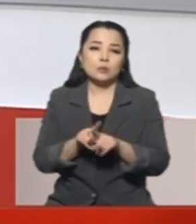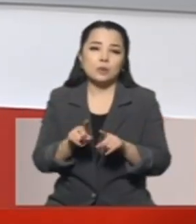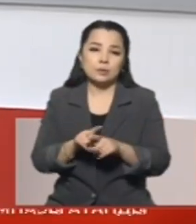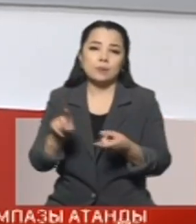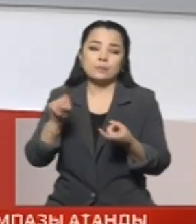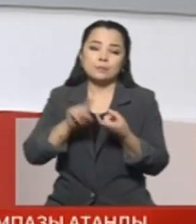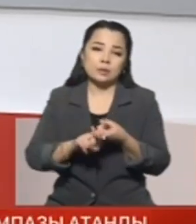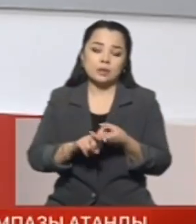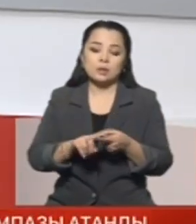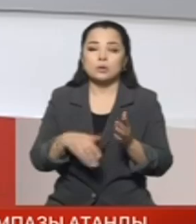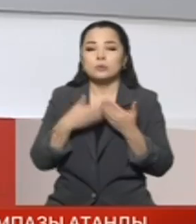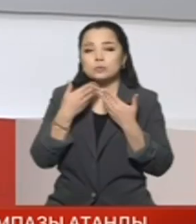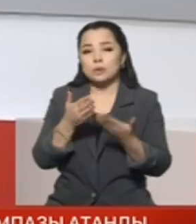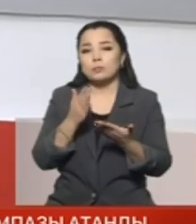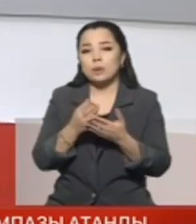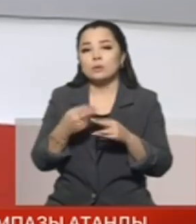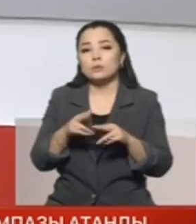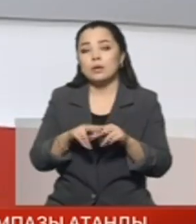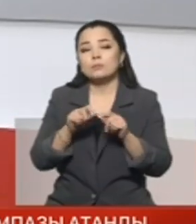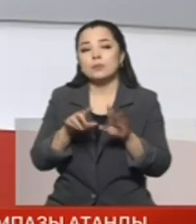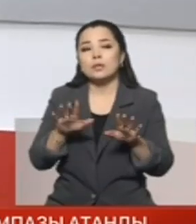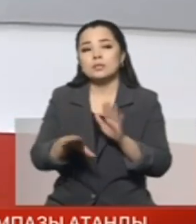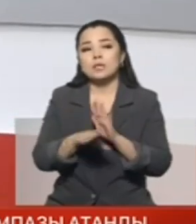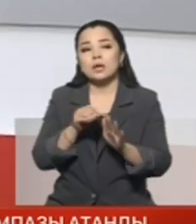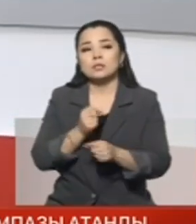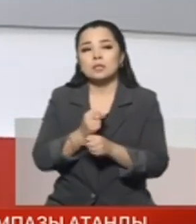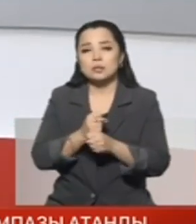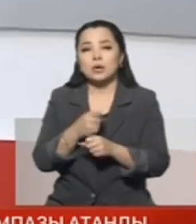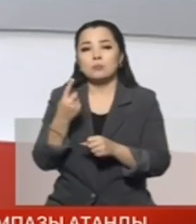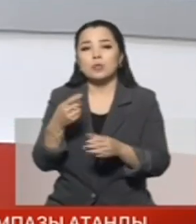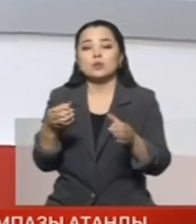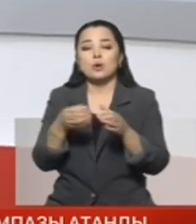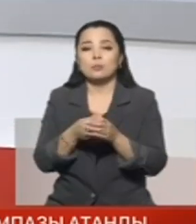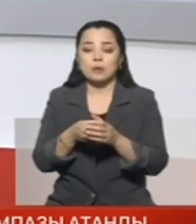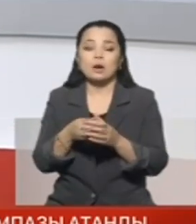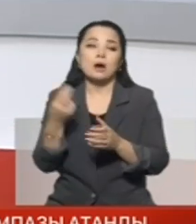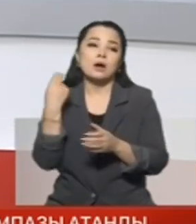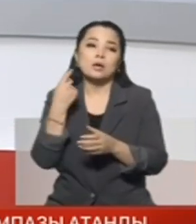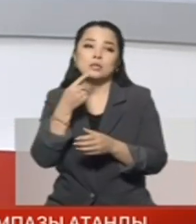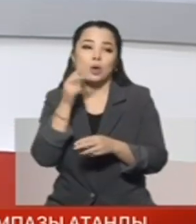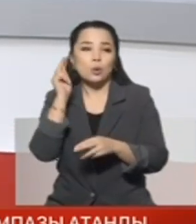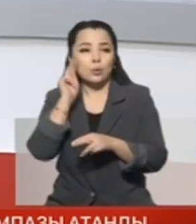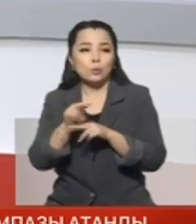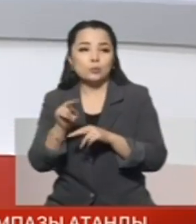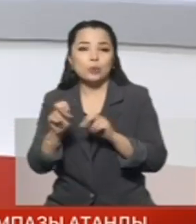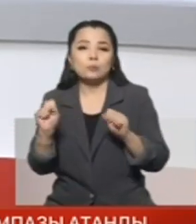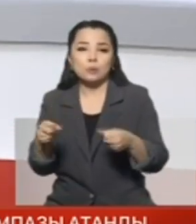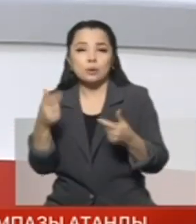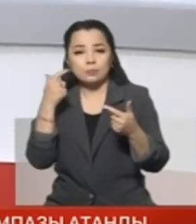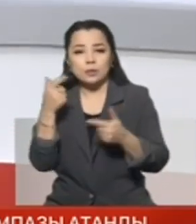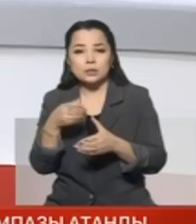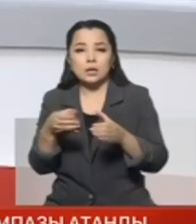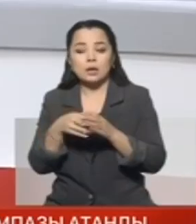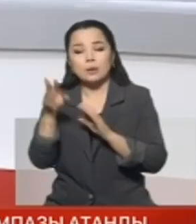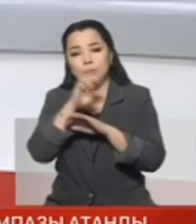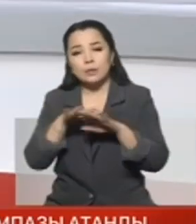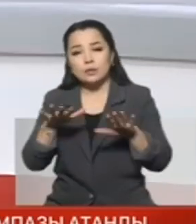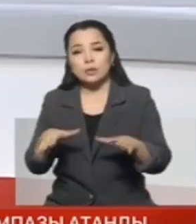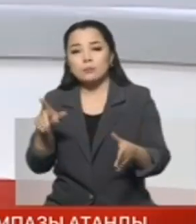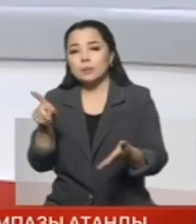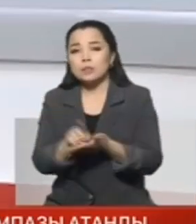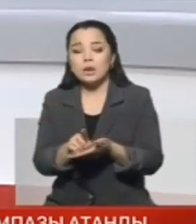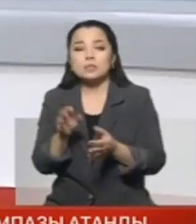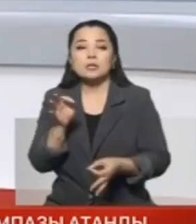әлеуетіне байланысты қойылады. Сонымен бірге мектептің таңдауы бойынша бір топ пәнді ағылшын тілінде оқытуға болады. Білім берудің мемлекеттік жалпыға